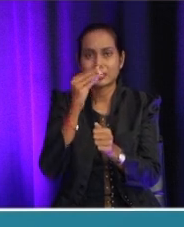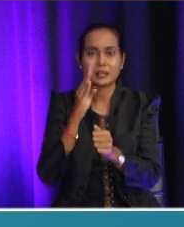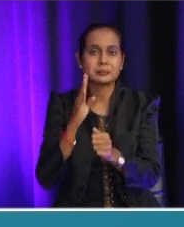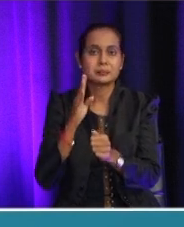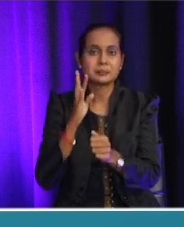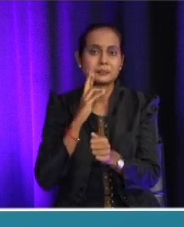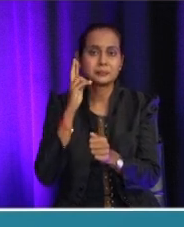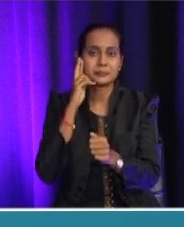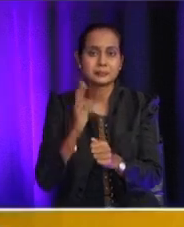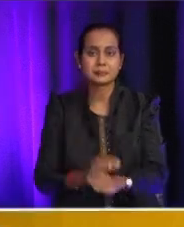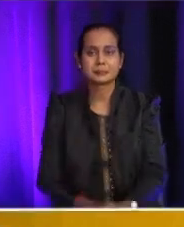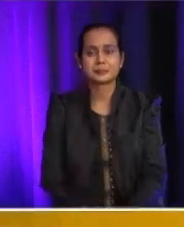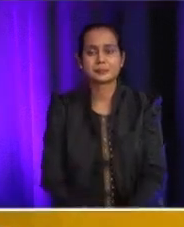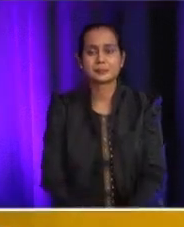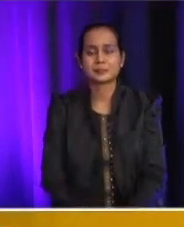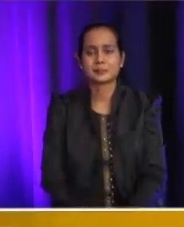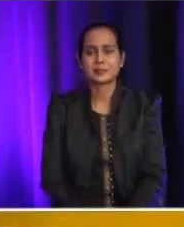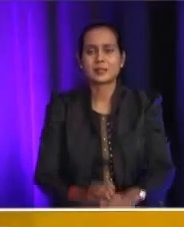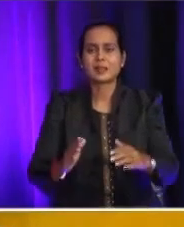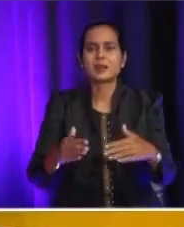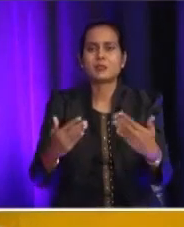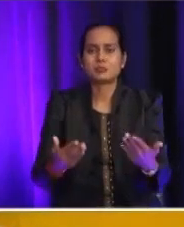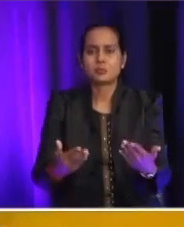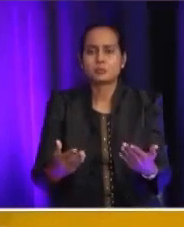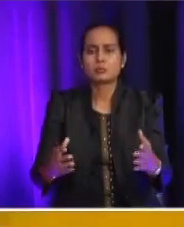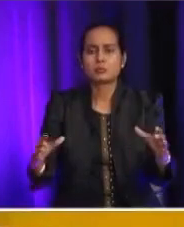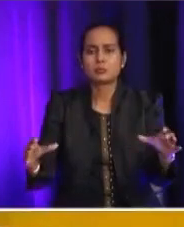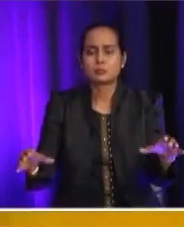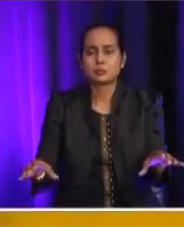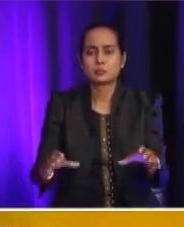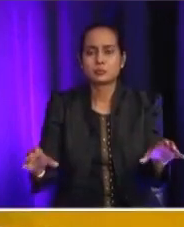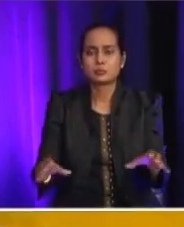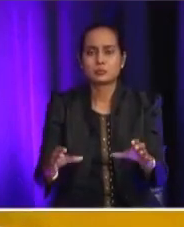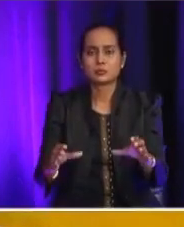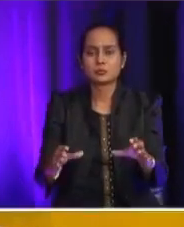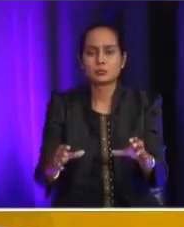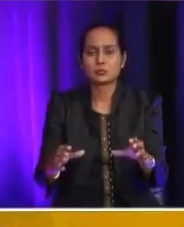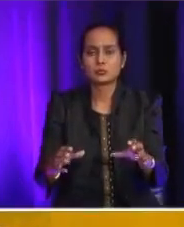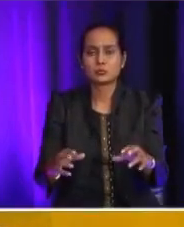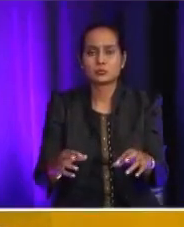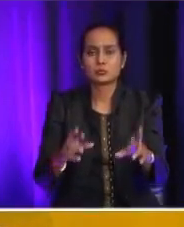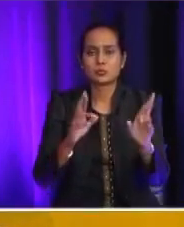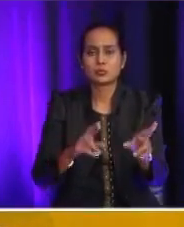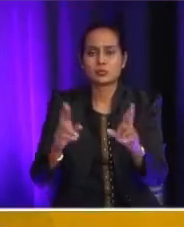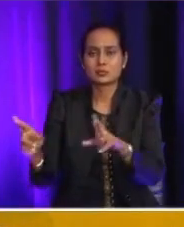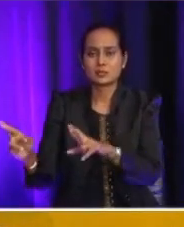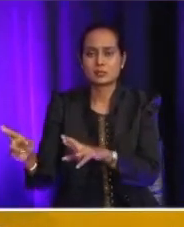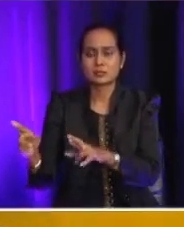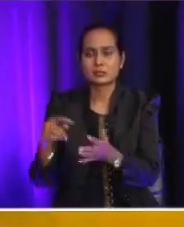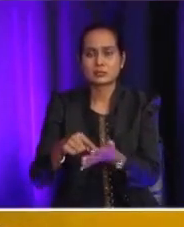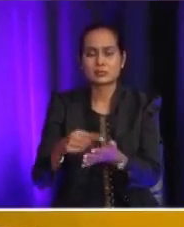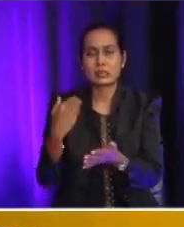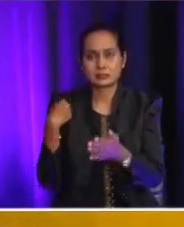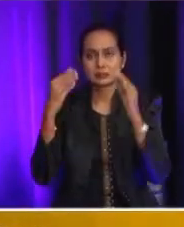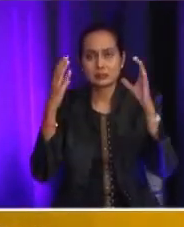Jadi apakah ya pelaksanaan, bagaimana pelaksanaan yang di rancang oleh pihak kementerian? Dia ada cara